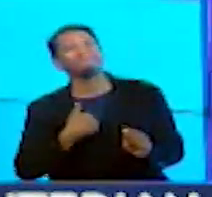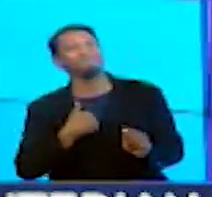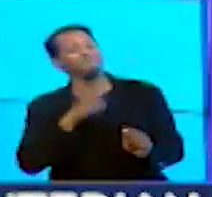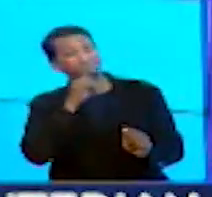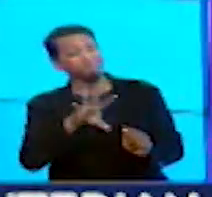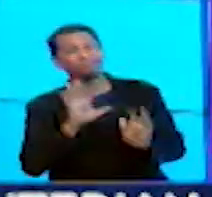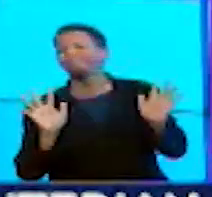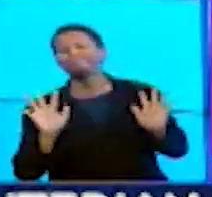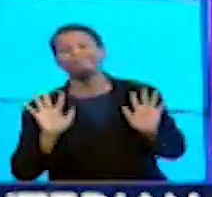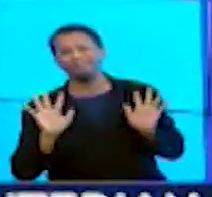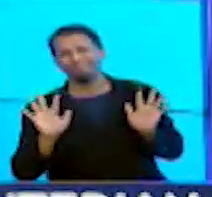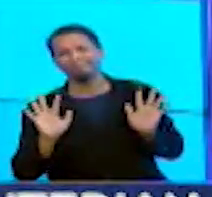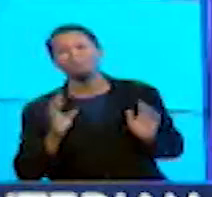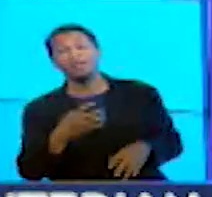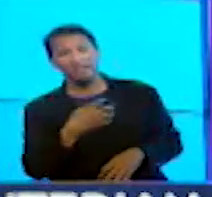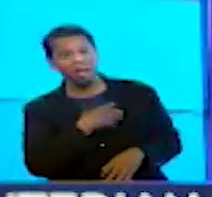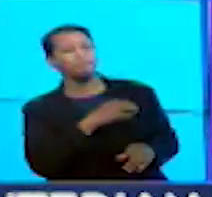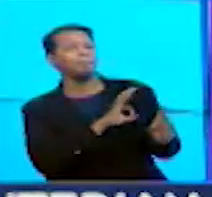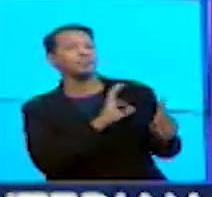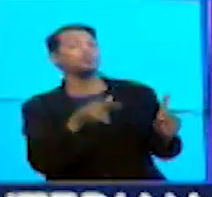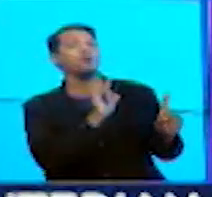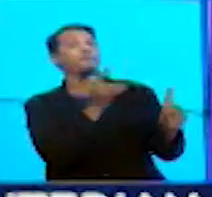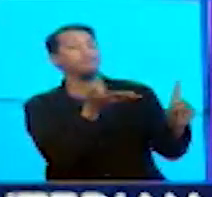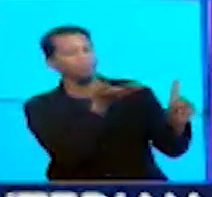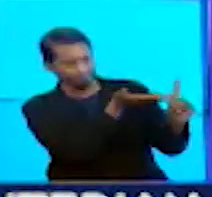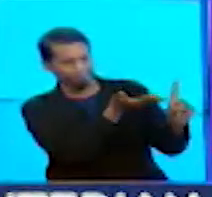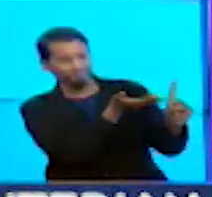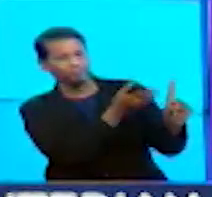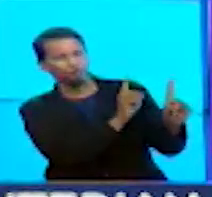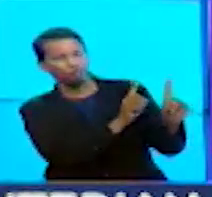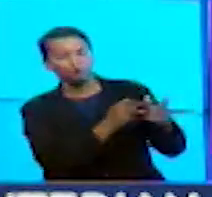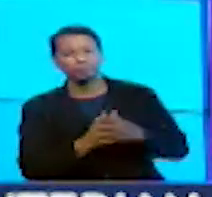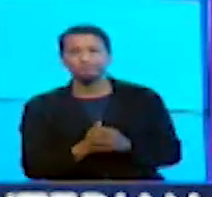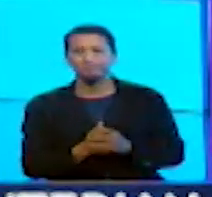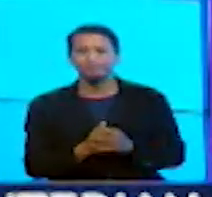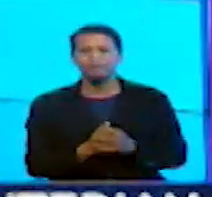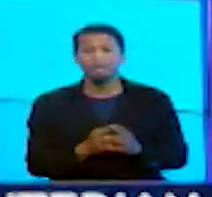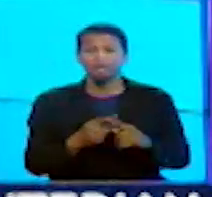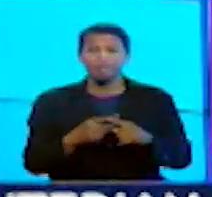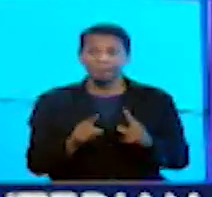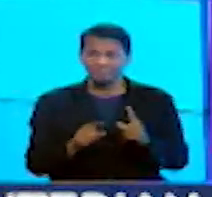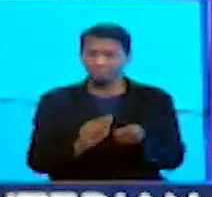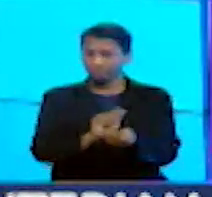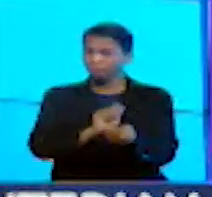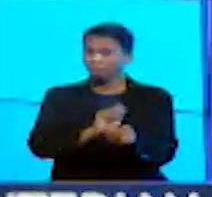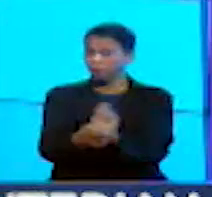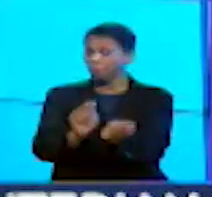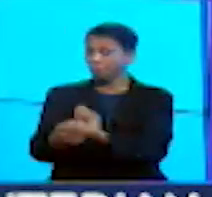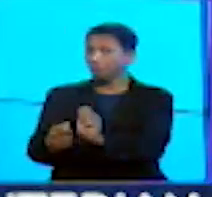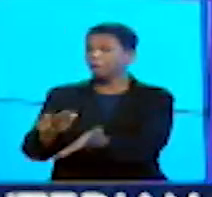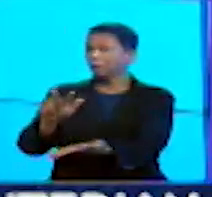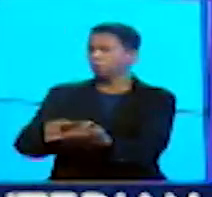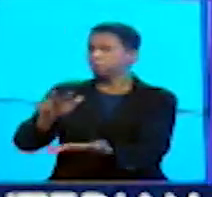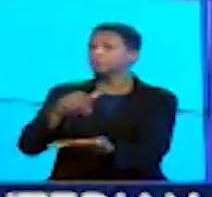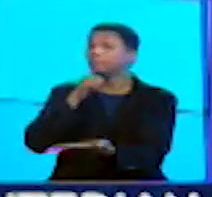menunggu, tetapi yang terpenting sekarang ini perubahan tersebut pertama secara legal itu sudah disetujui